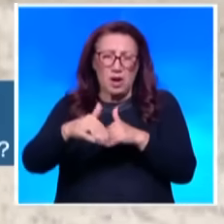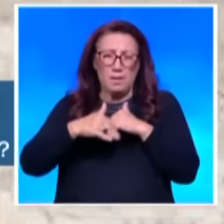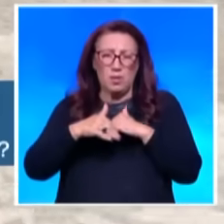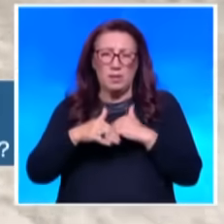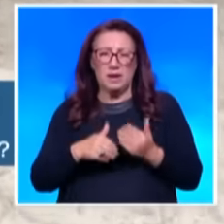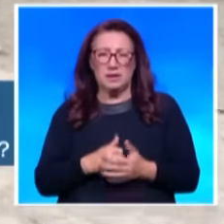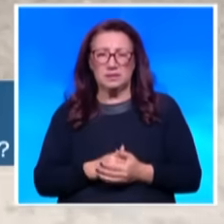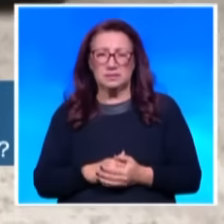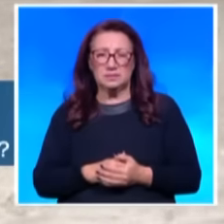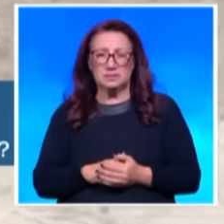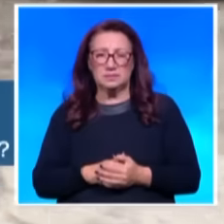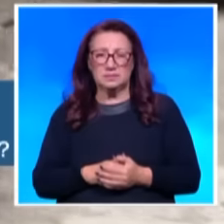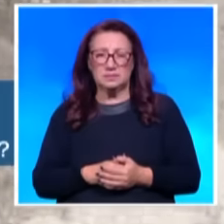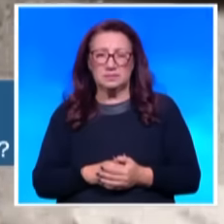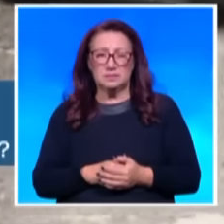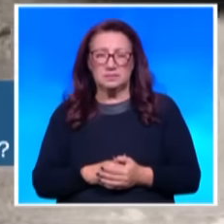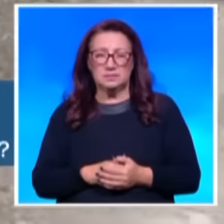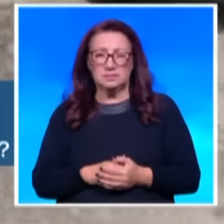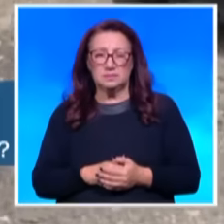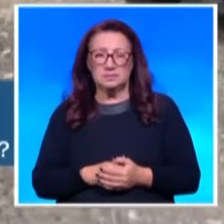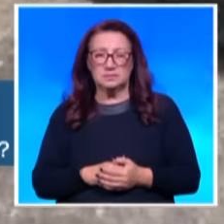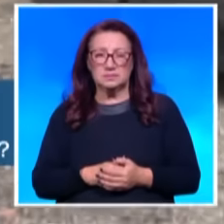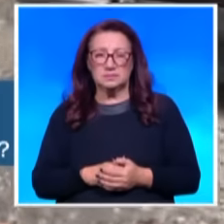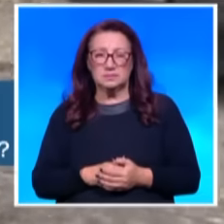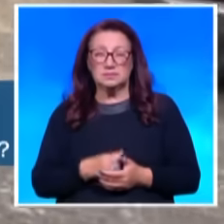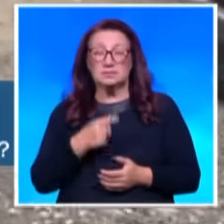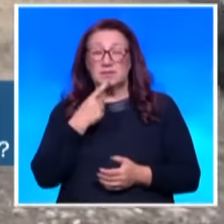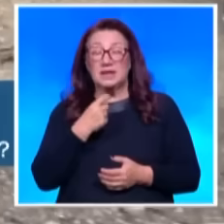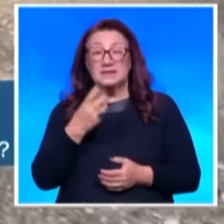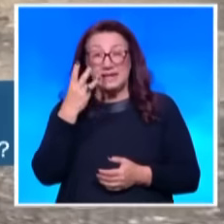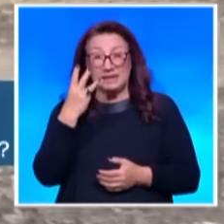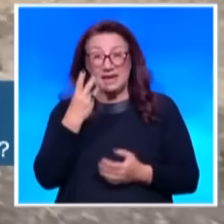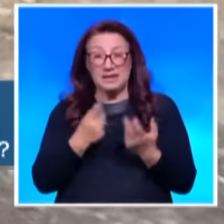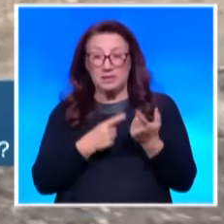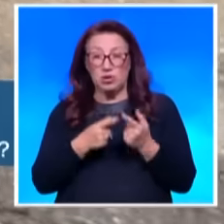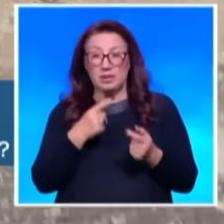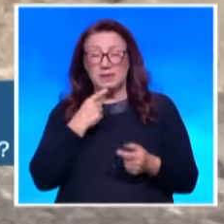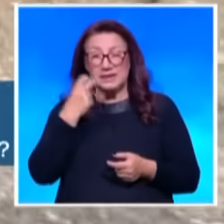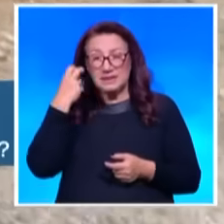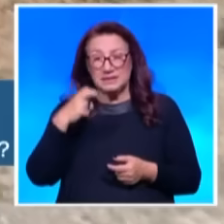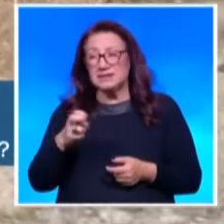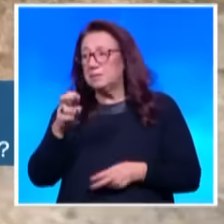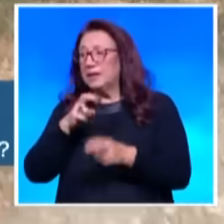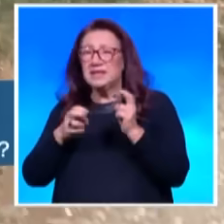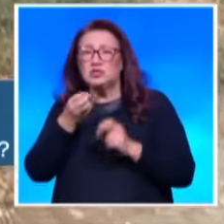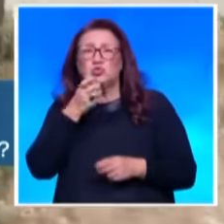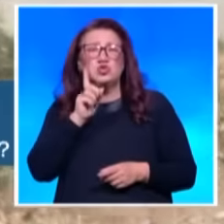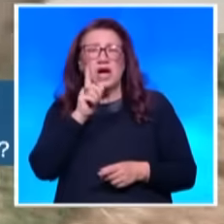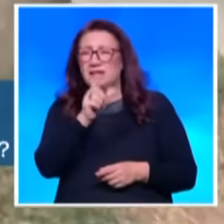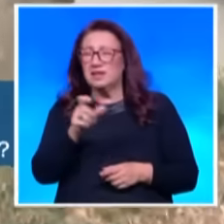Този човек, той е възрастен. За трети път излизаме да търсим помощ.